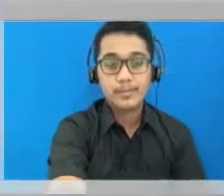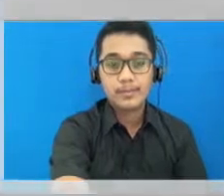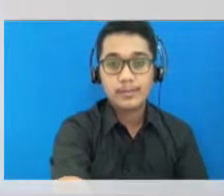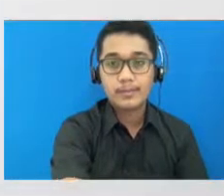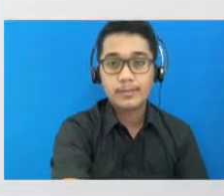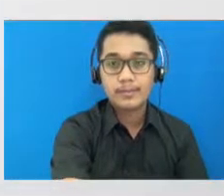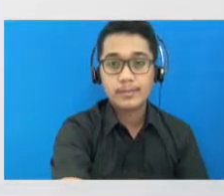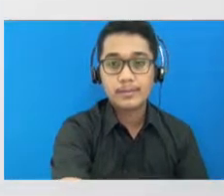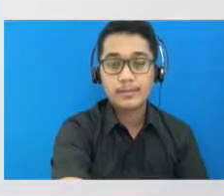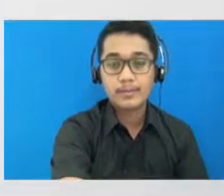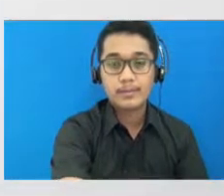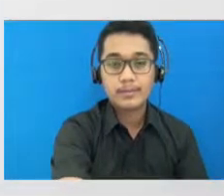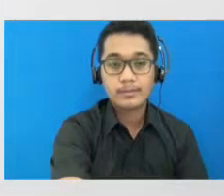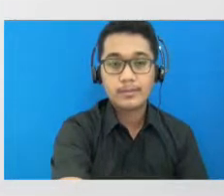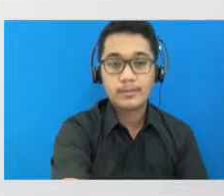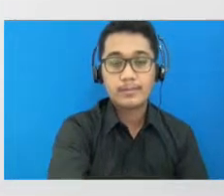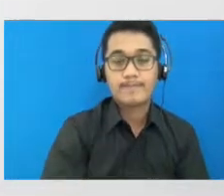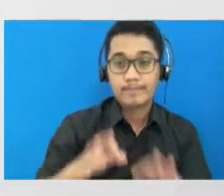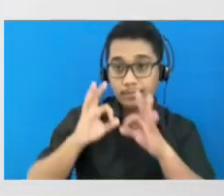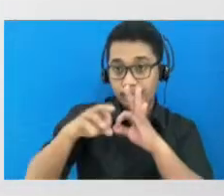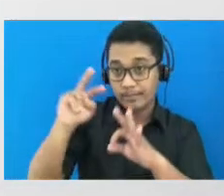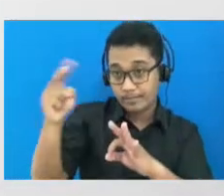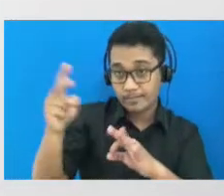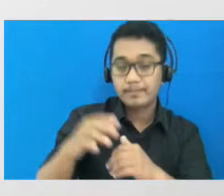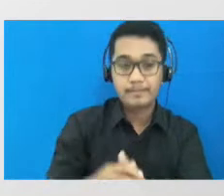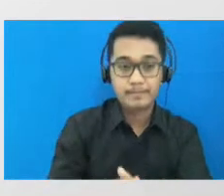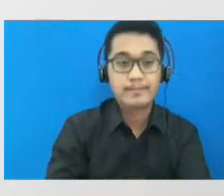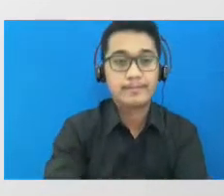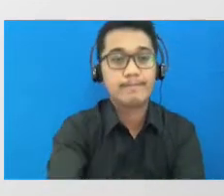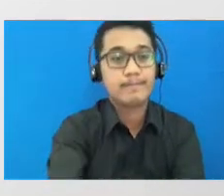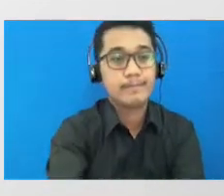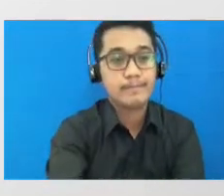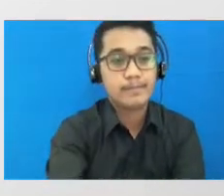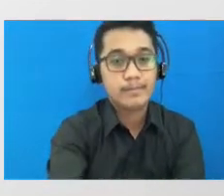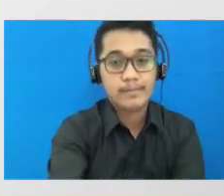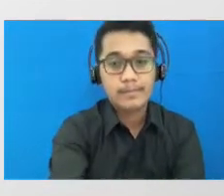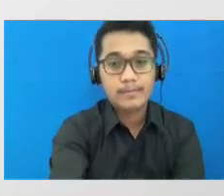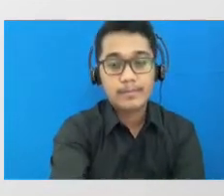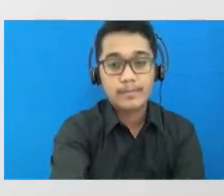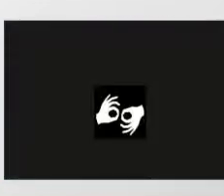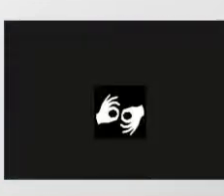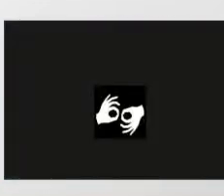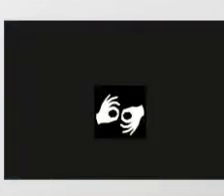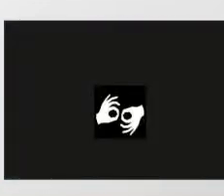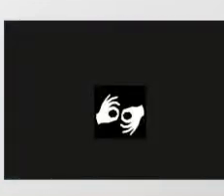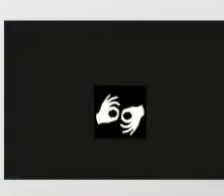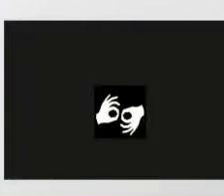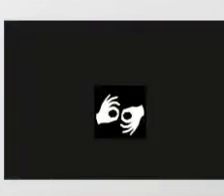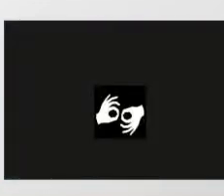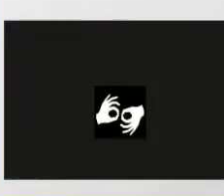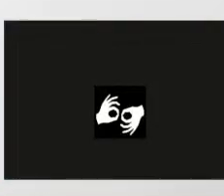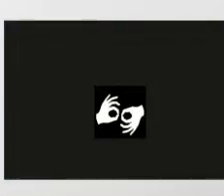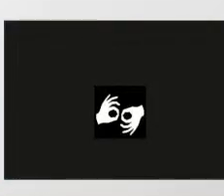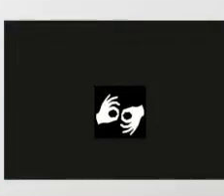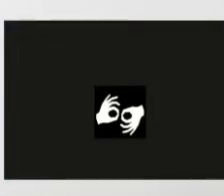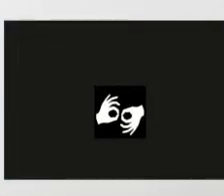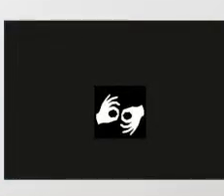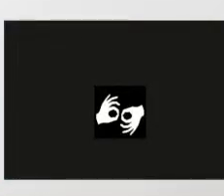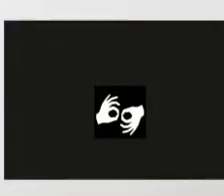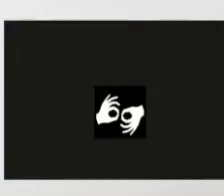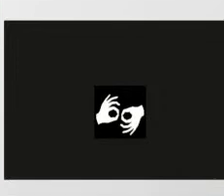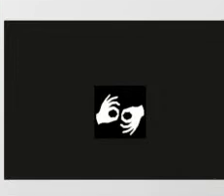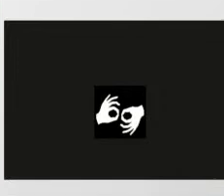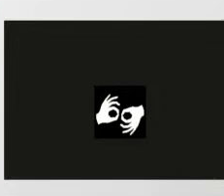salam sejahtera untuk kita semua. Selamat pagi, terima kasih Pak Joshua Setompul atas presentasinya. Bagaimana